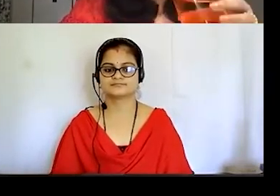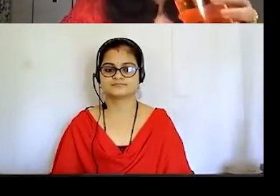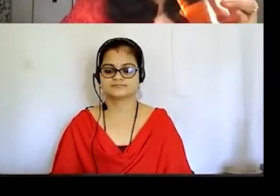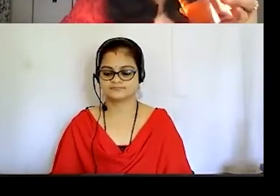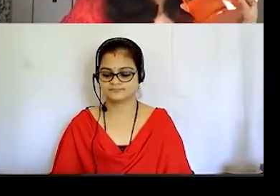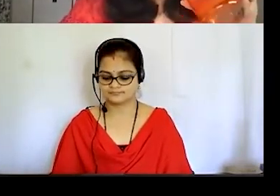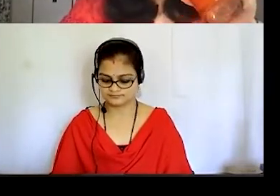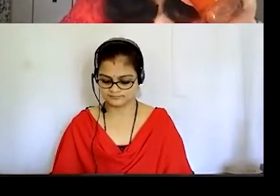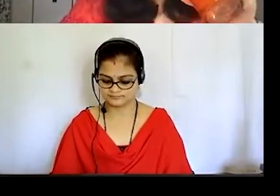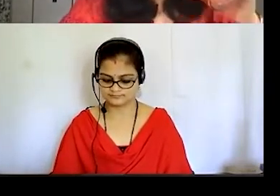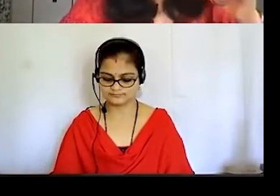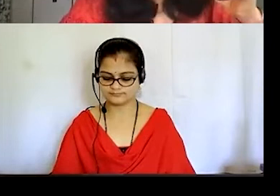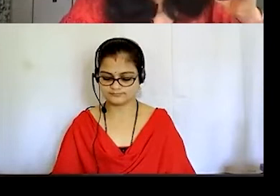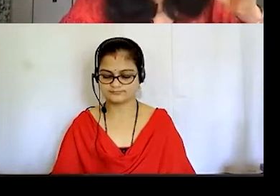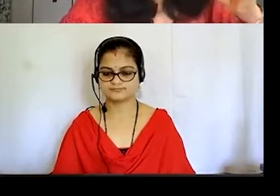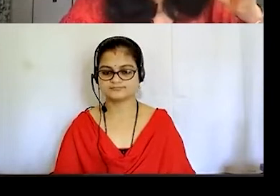अपनी